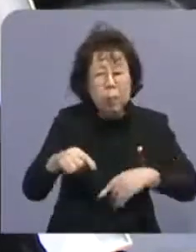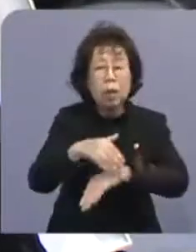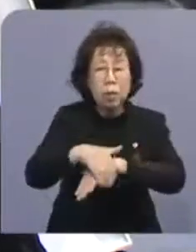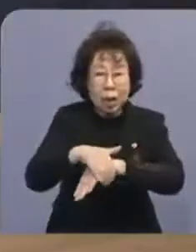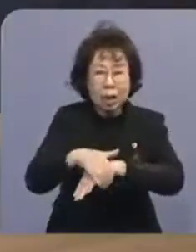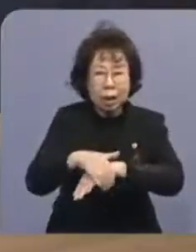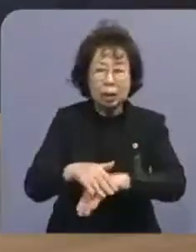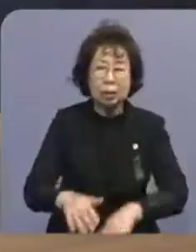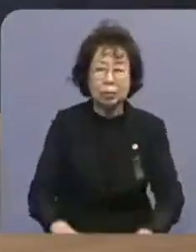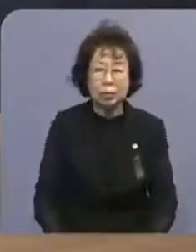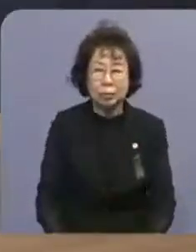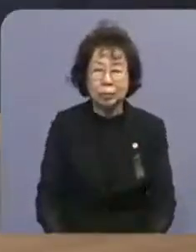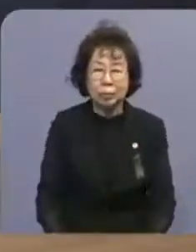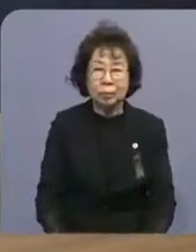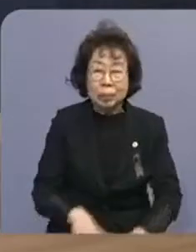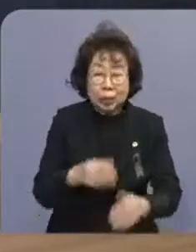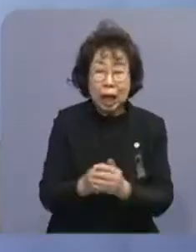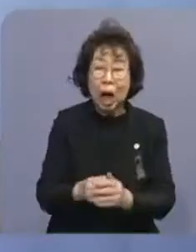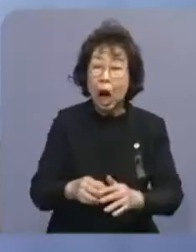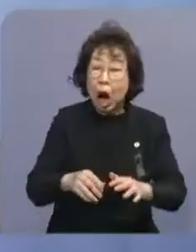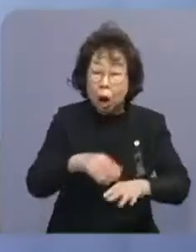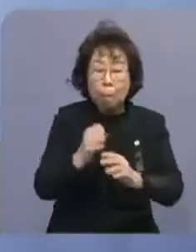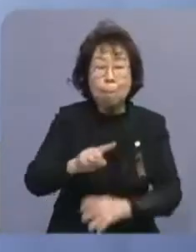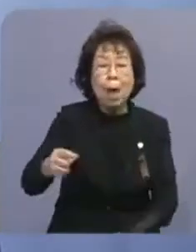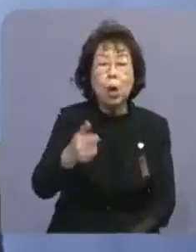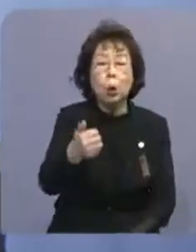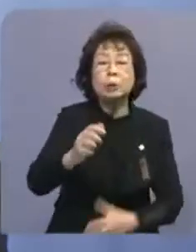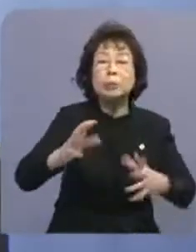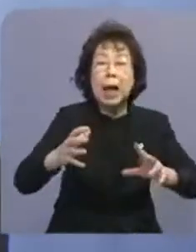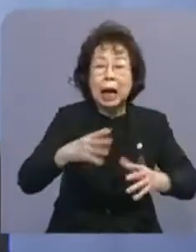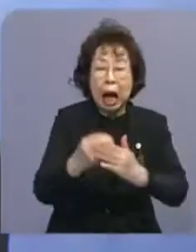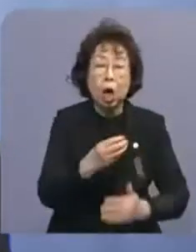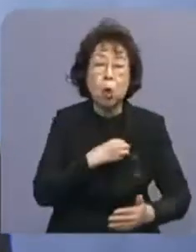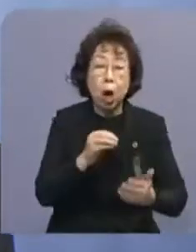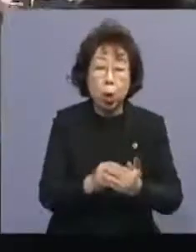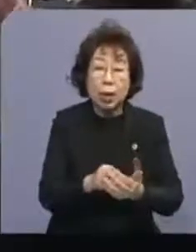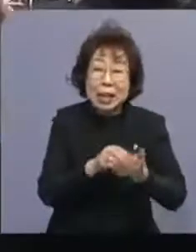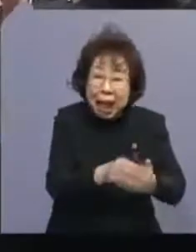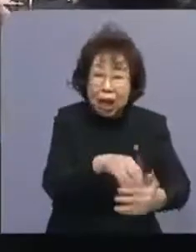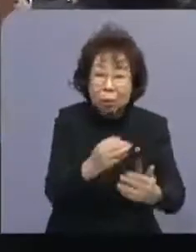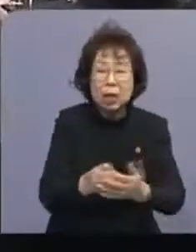했습니다. 예탁결제원은 또 150여 개국에서 회원사가 가입한